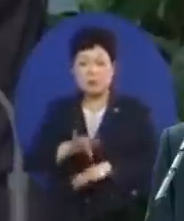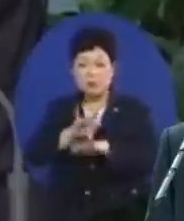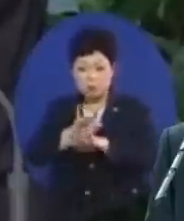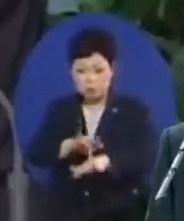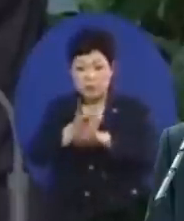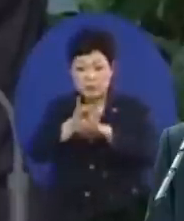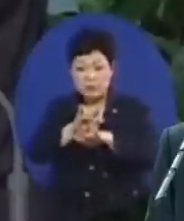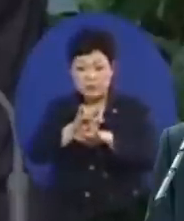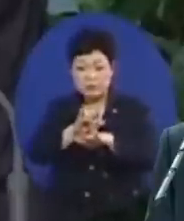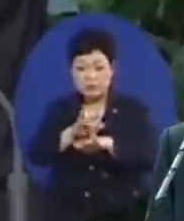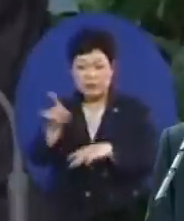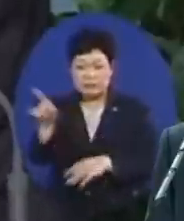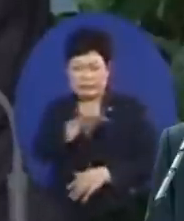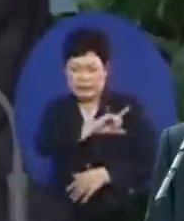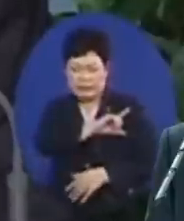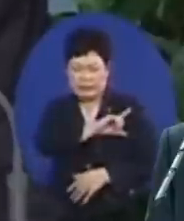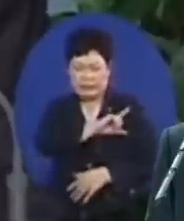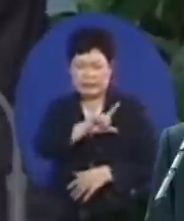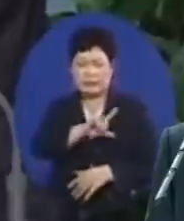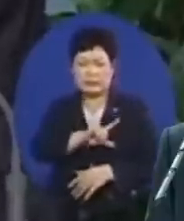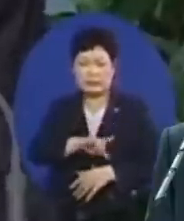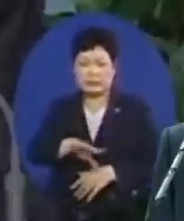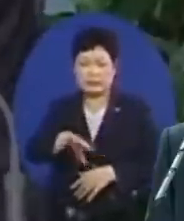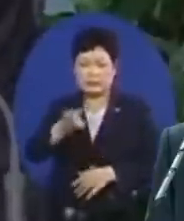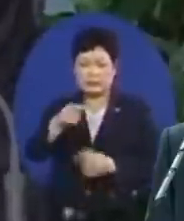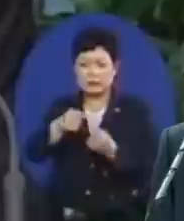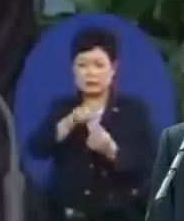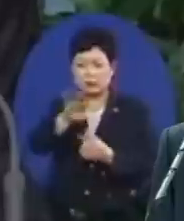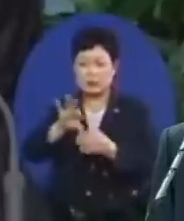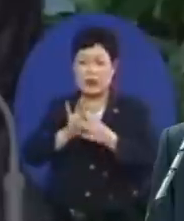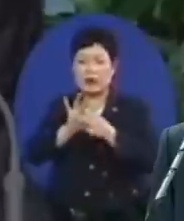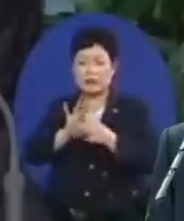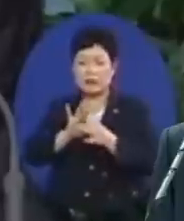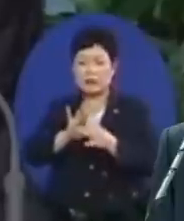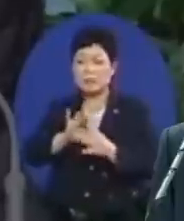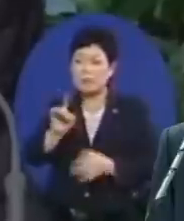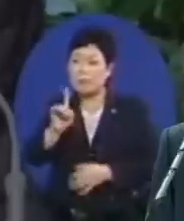귀신이 제일 첫째로 우리와 관계를 맺는 것은